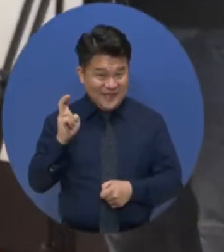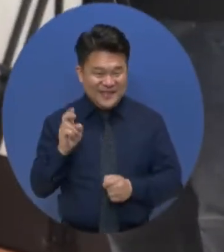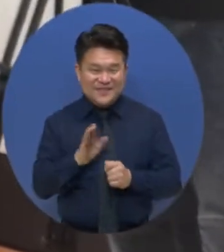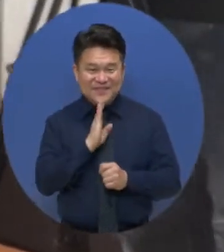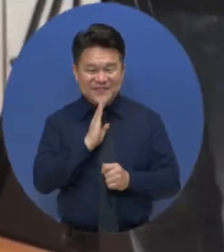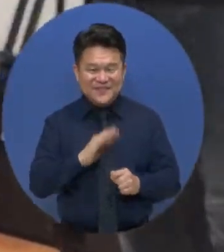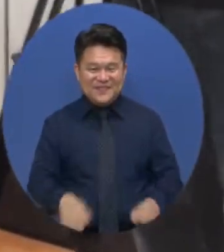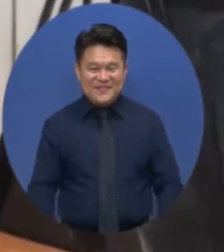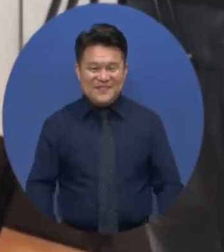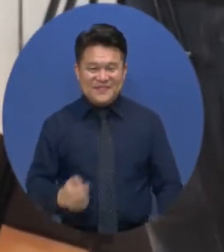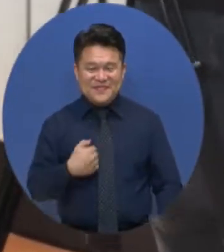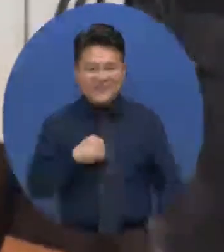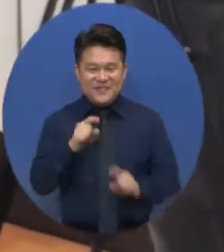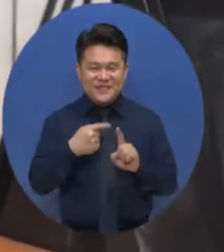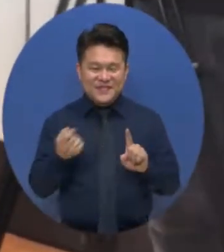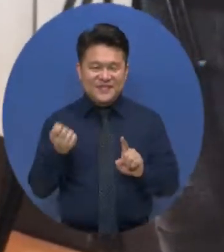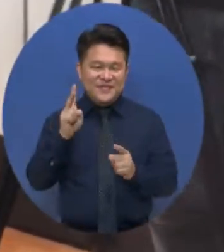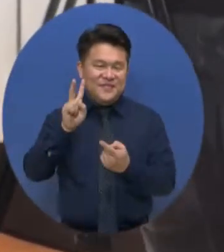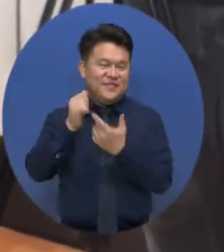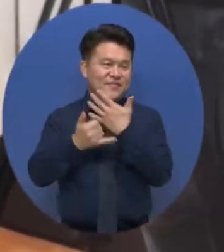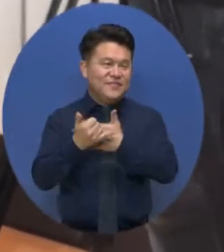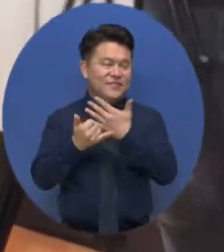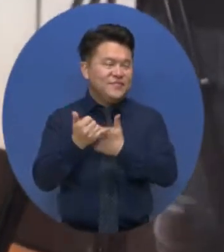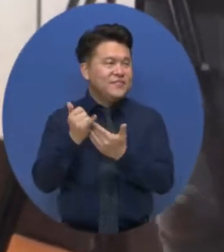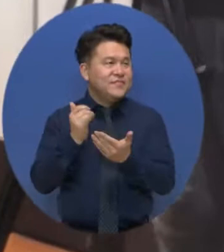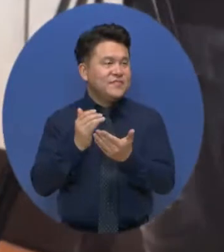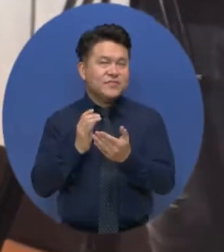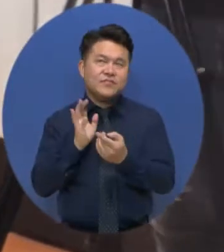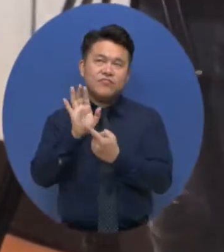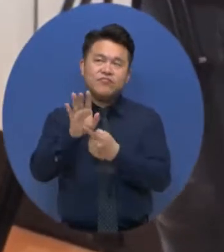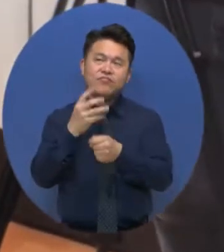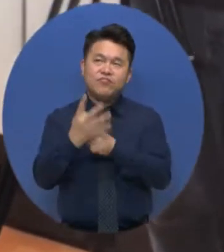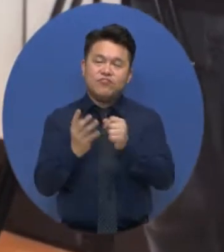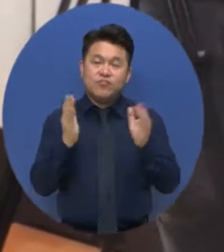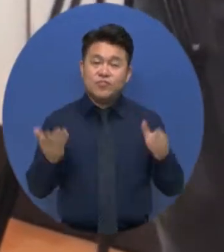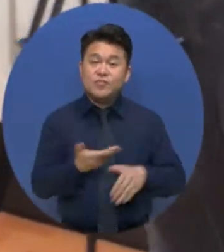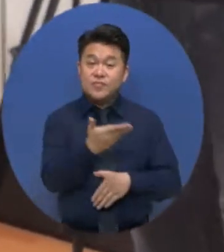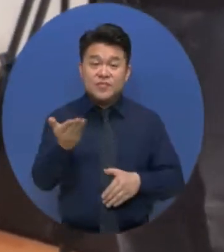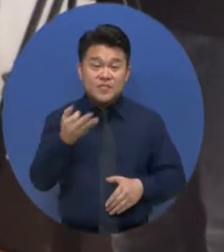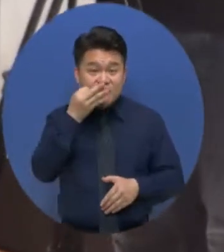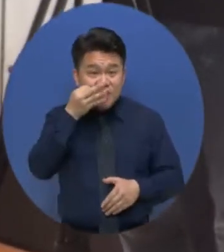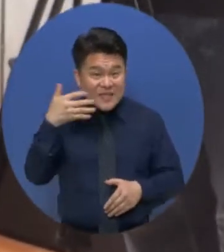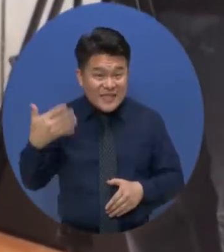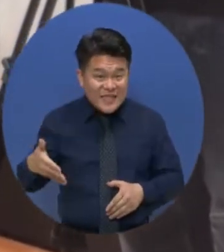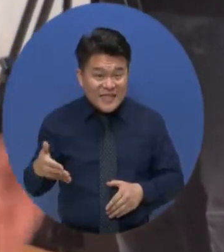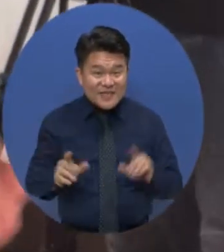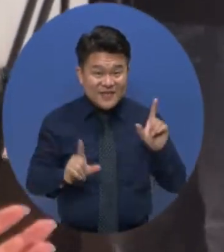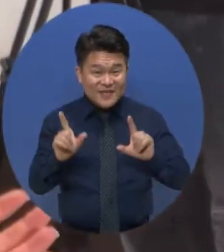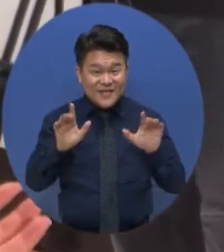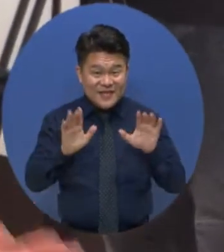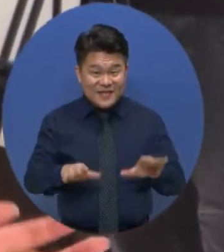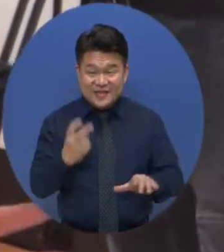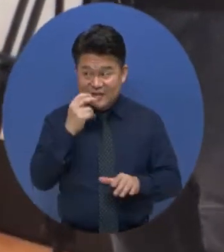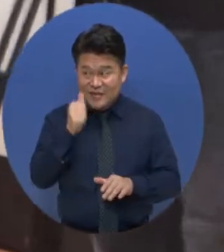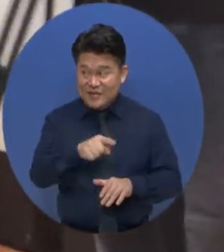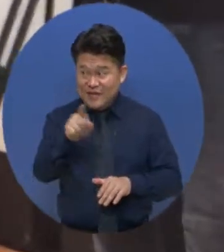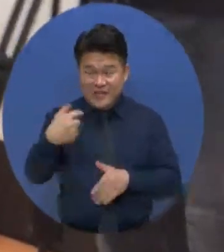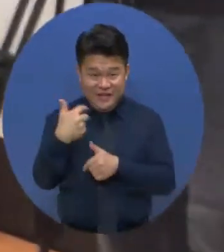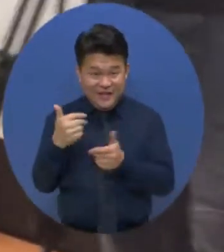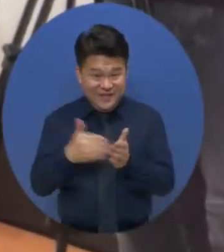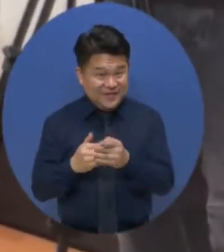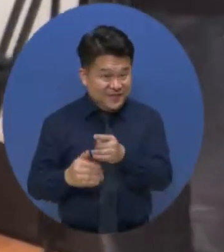그죠? 제가 유튜브를 3년 동안 하면서 여러분들한테 보여주지 않았던 모습들을 이제 감독님이